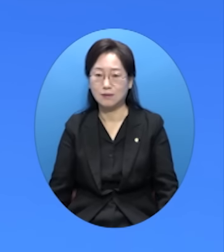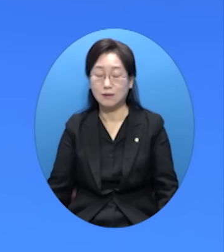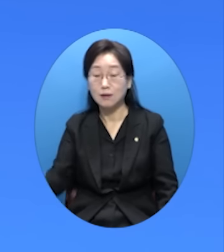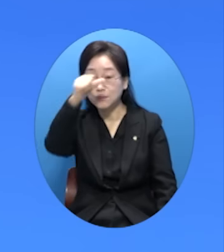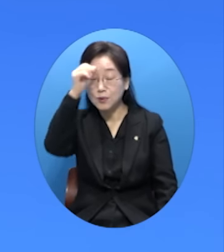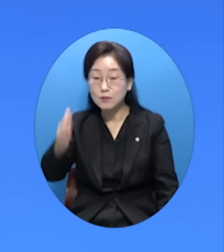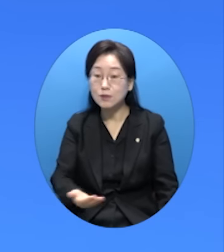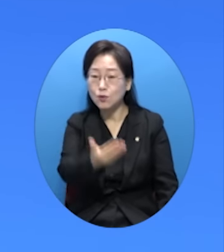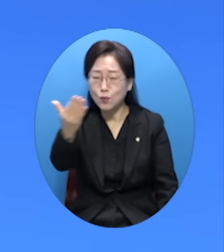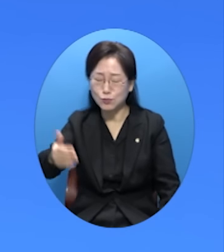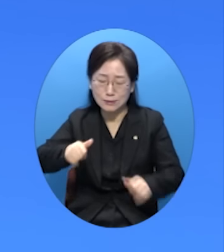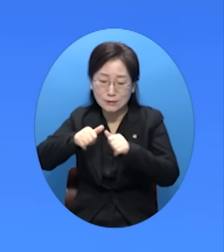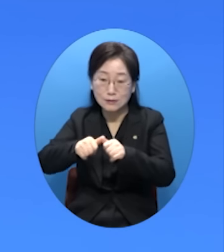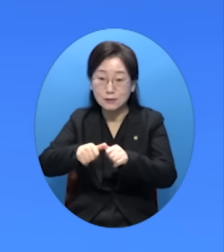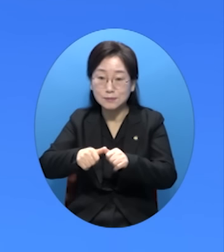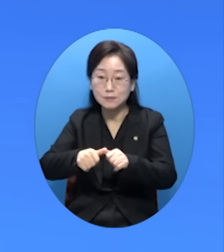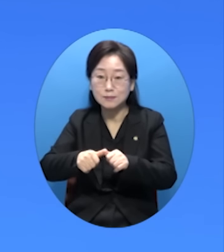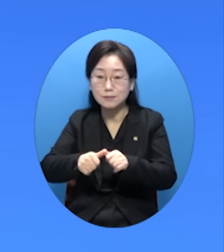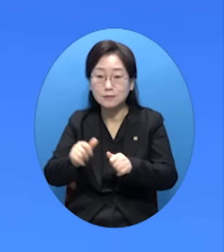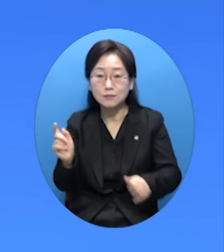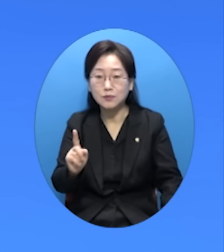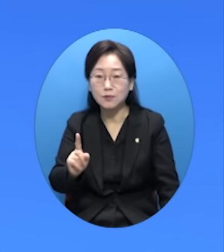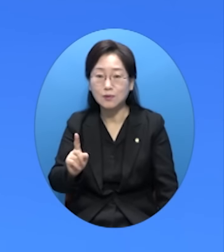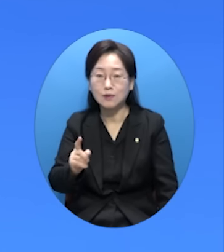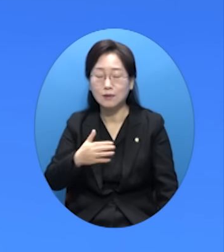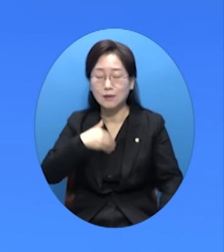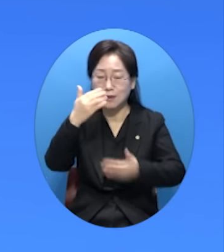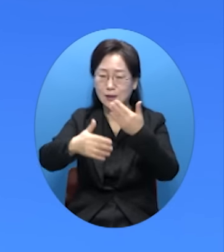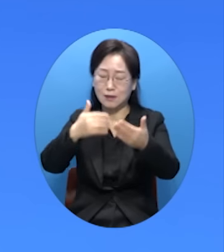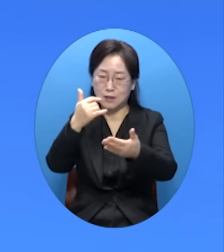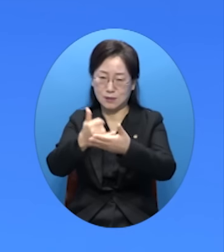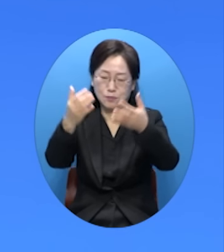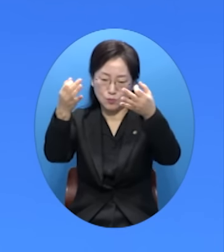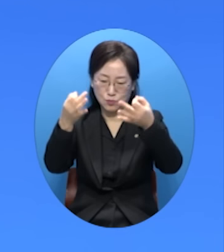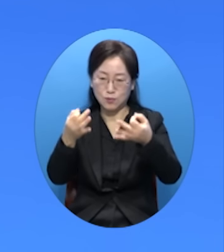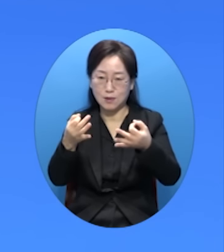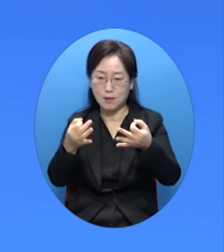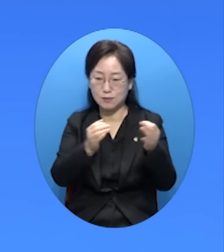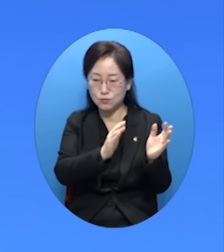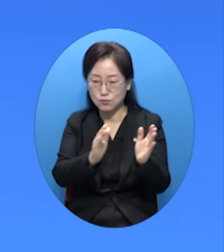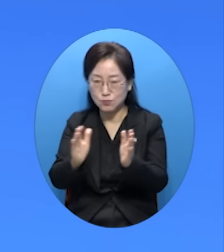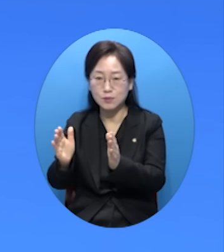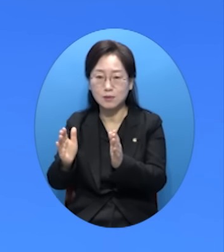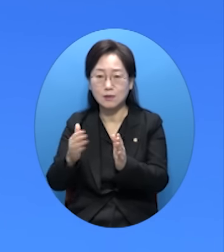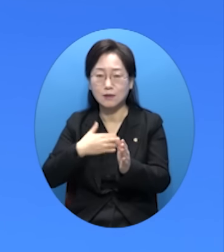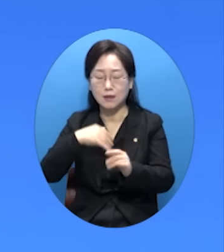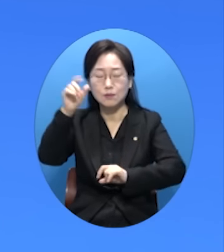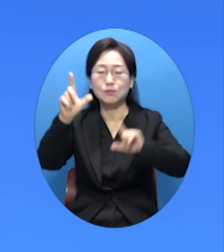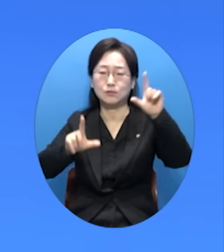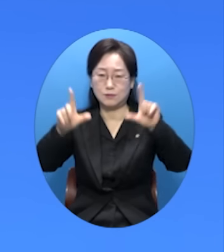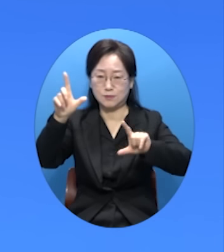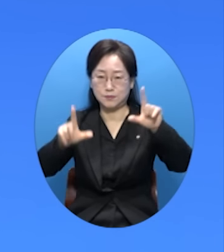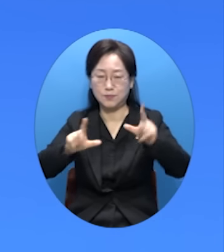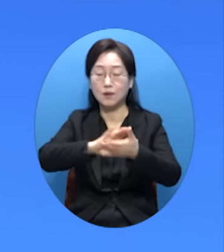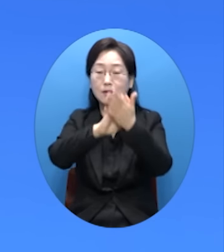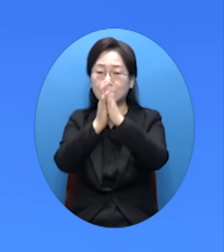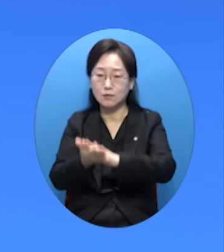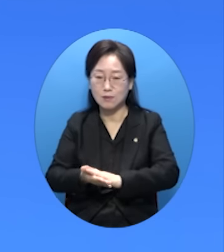평생 여러분 씨름할 것은 내 앞, 하나님 앞에서 준비된 나의 모습,